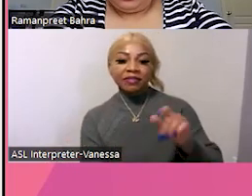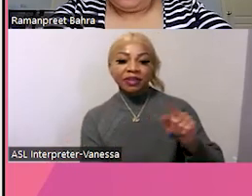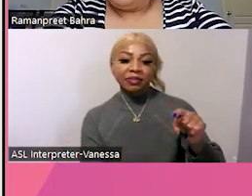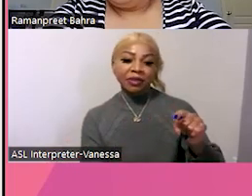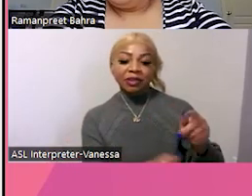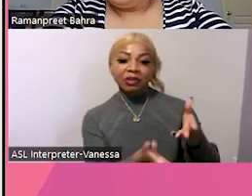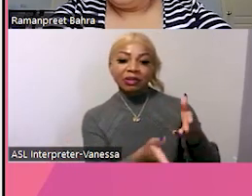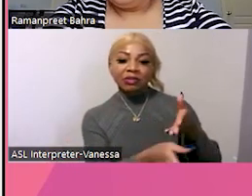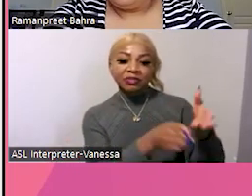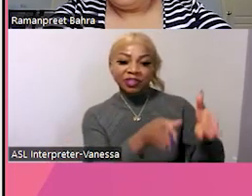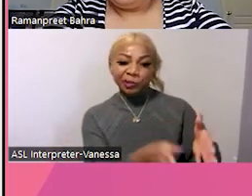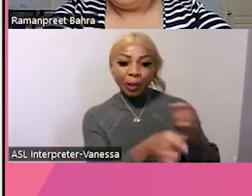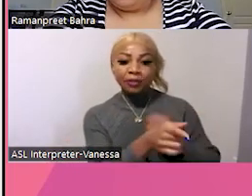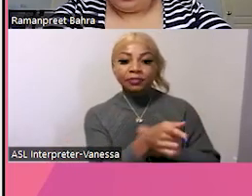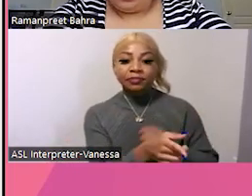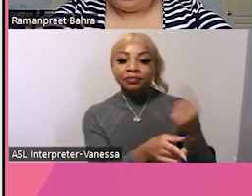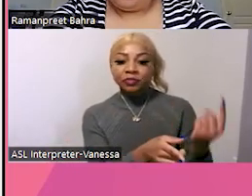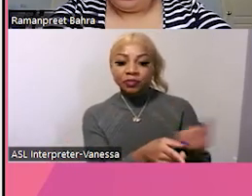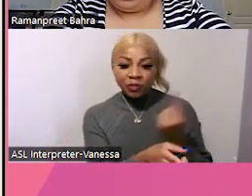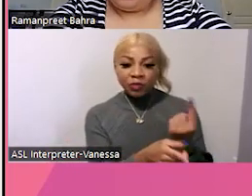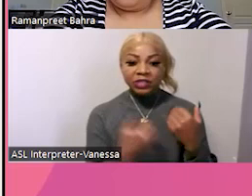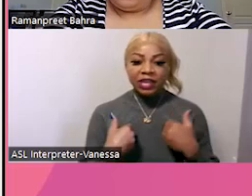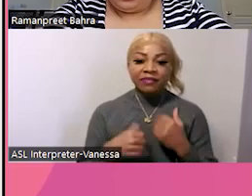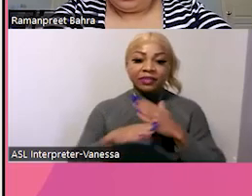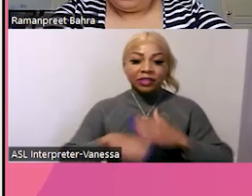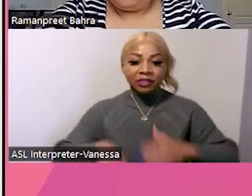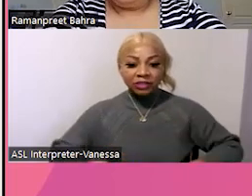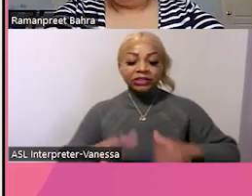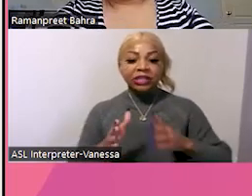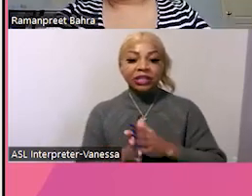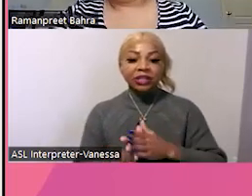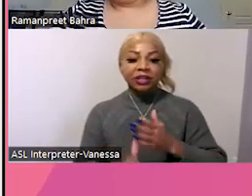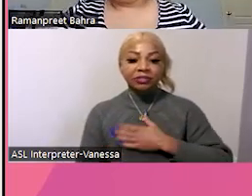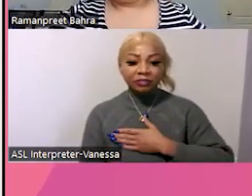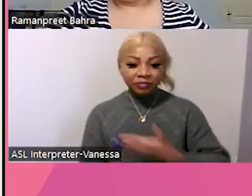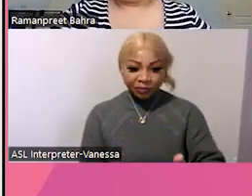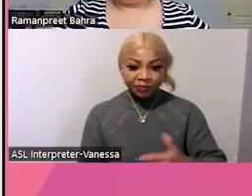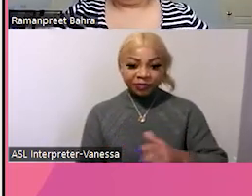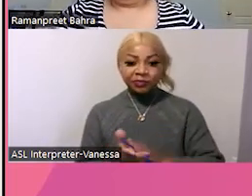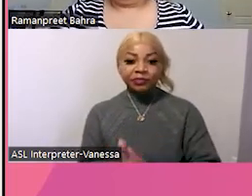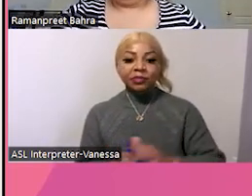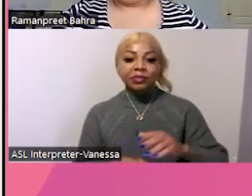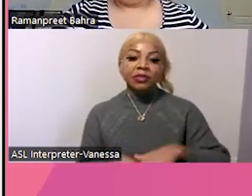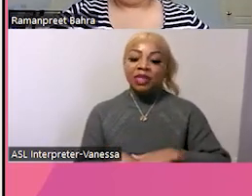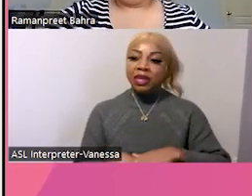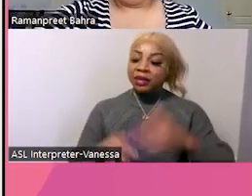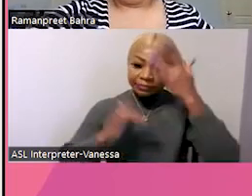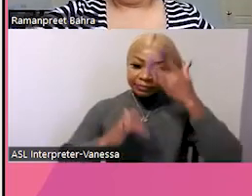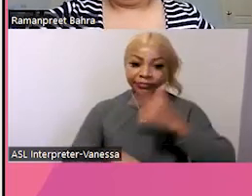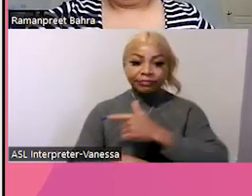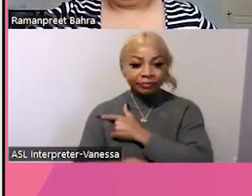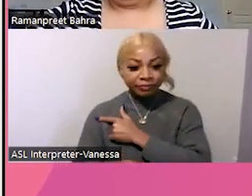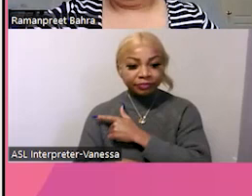corpulence, d'immorale. Alors, c'est toujours un aveu silencieux, où l'on parle de paresse,